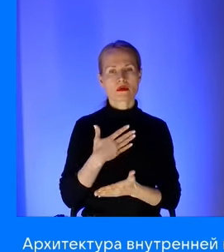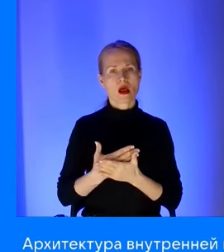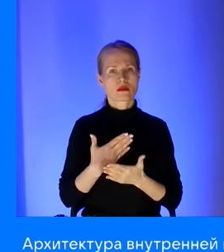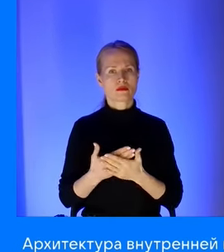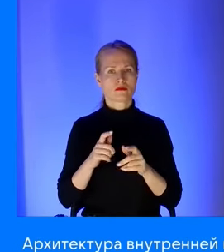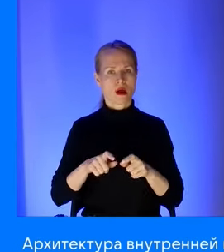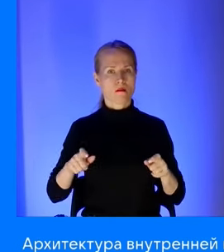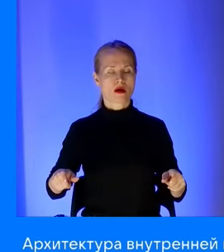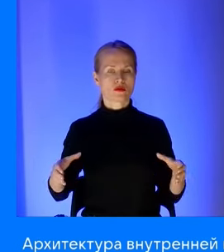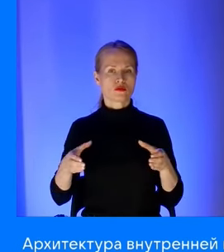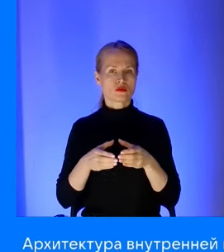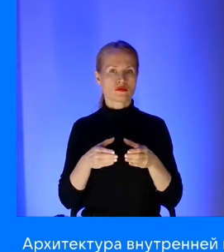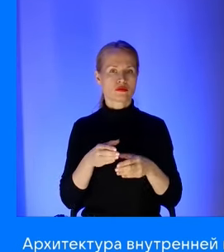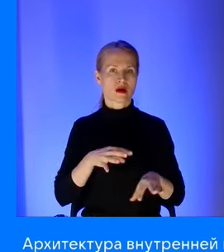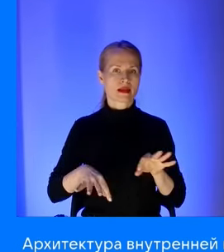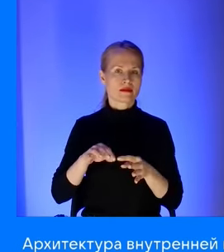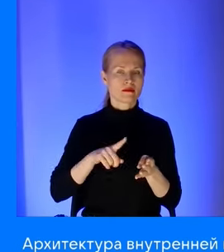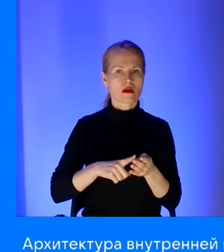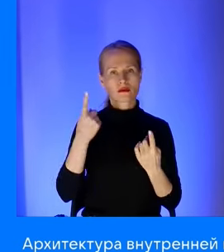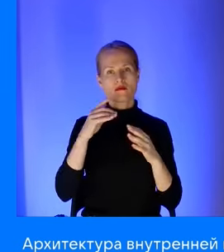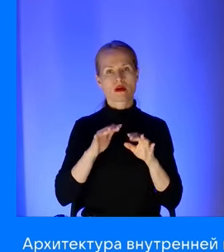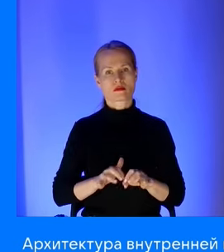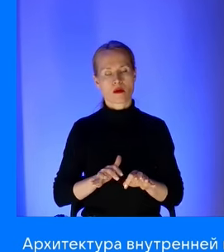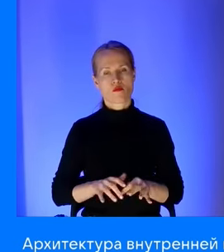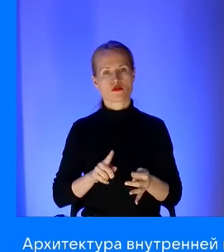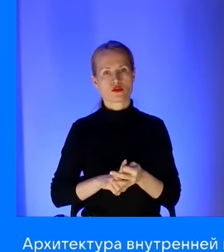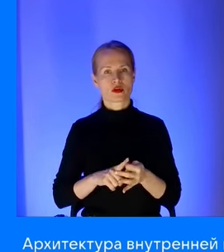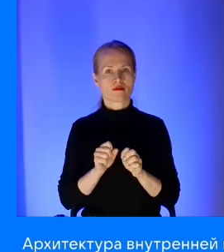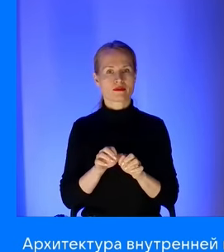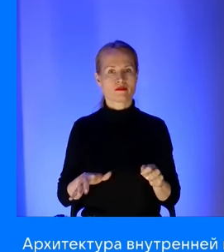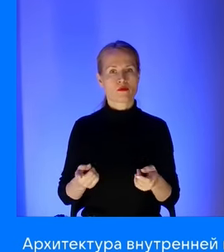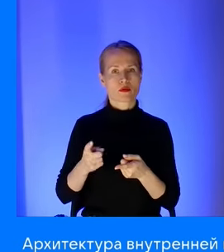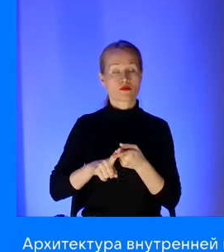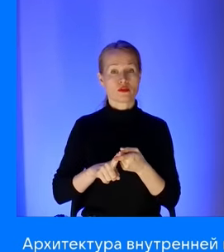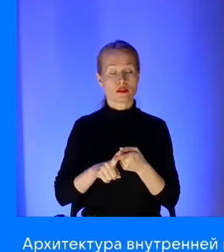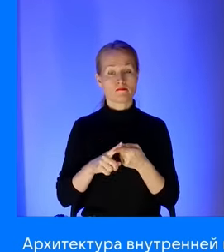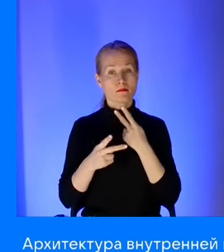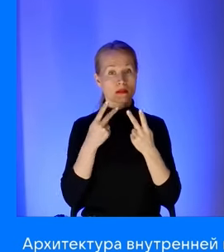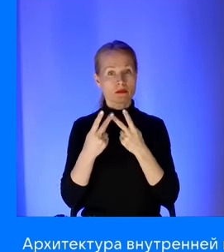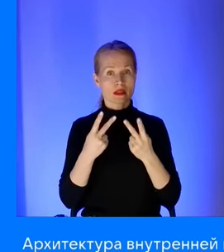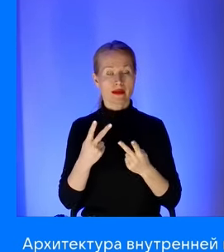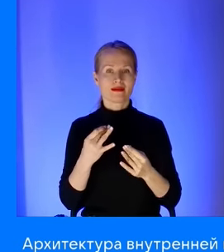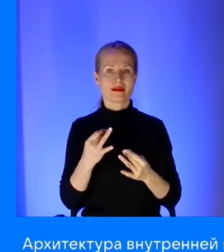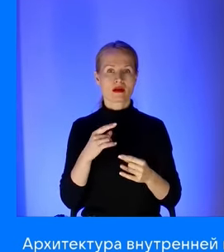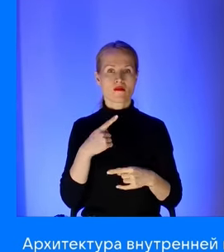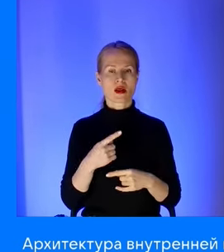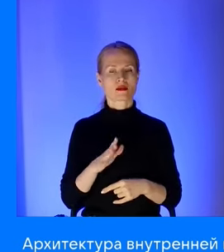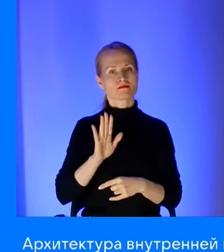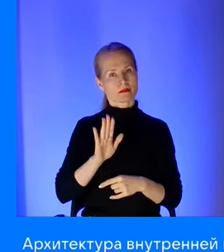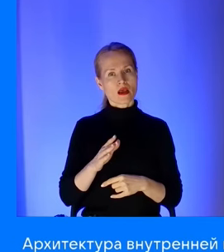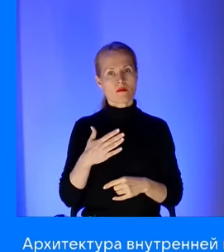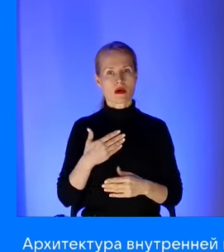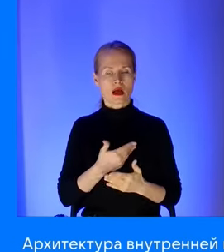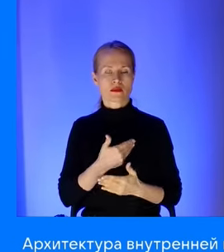Архитекторов разработчиков C подключились вот посмотрели на это на всё и говорят а мы хотим какое-то